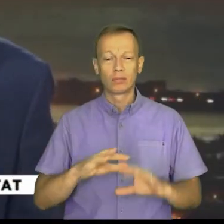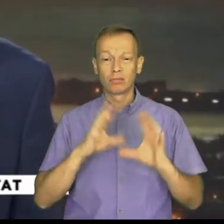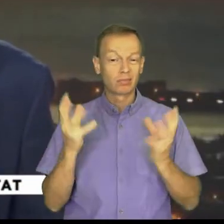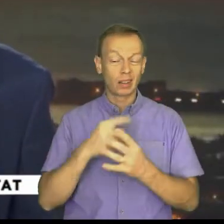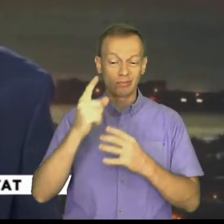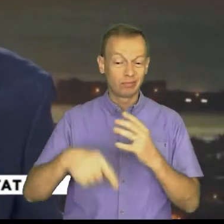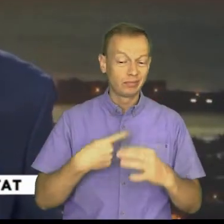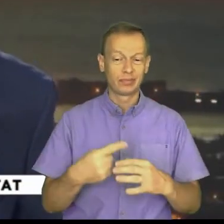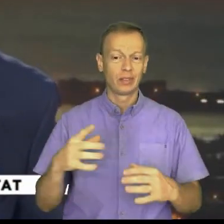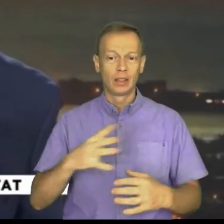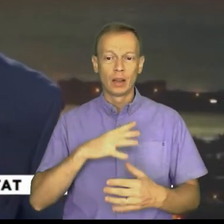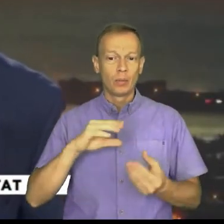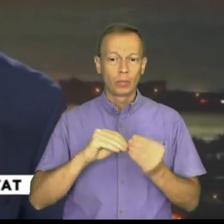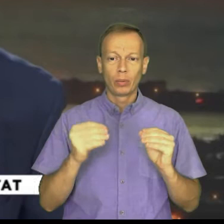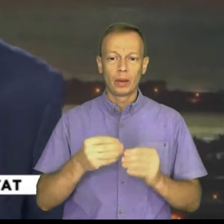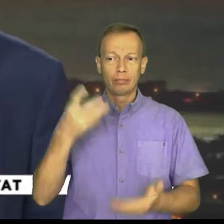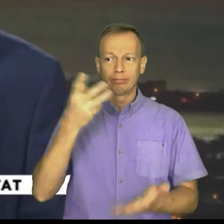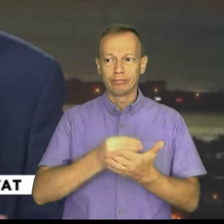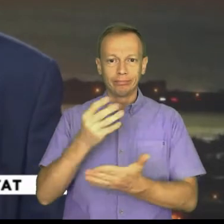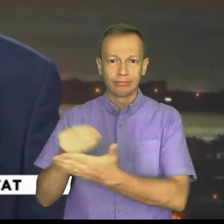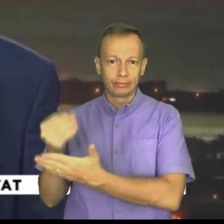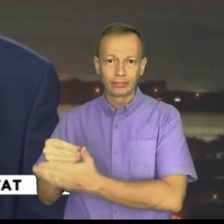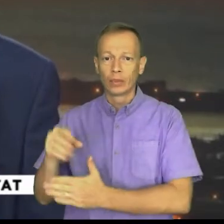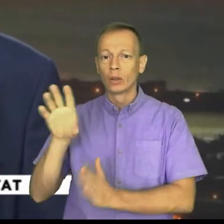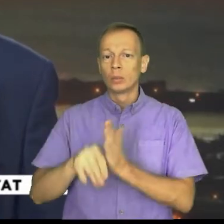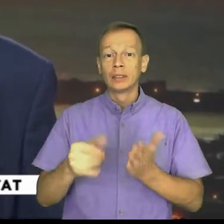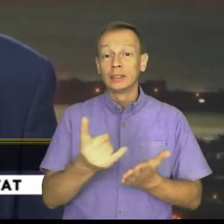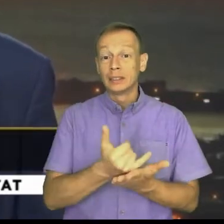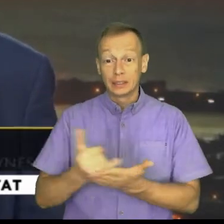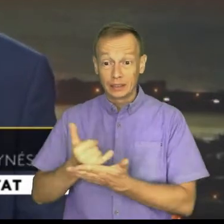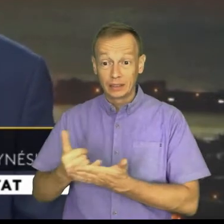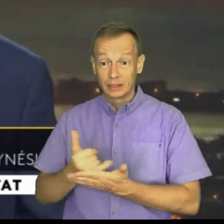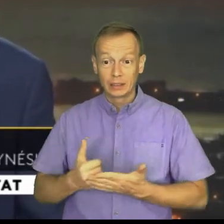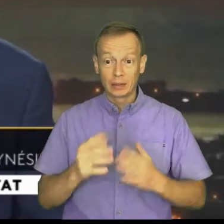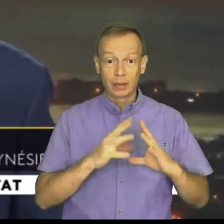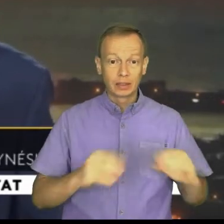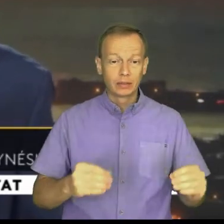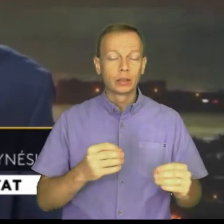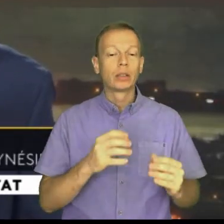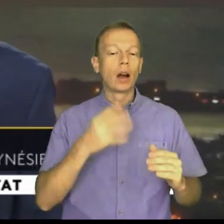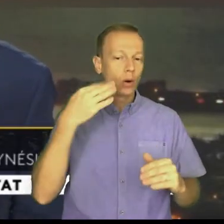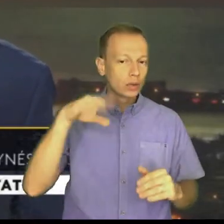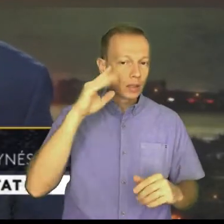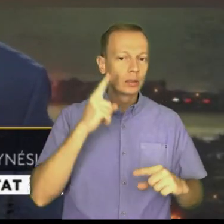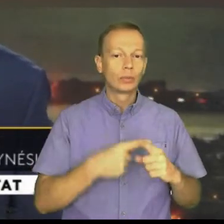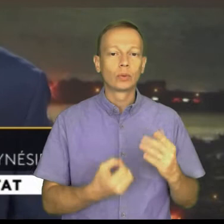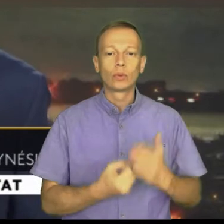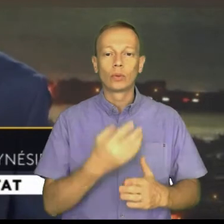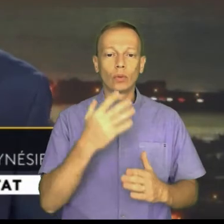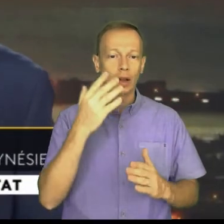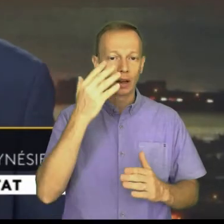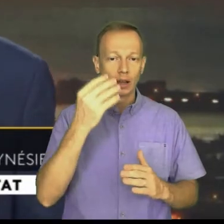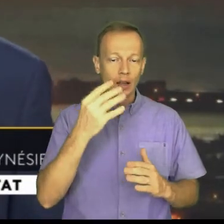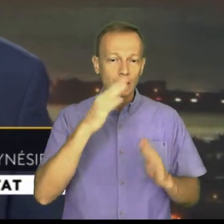c'est dans le monde entier qu'il y a des problèmes d'accès aux vaccins. Il y a beaucoup de territoires du Pacifique qui n'ont pas accès, en dehors d'Australie et de Nouvelle-Zélande, qui n'ont pas accès aux